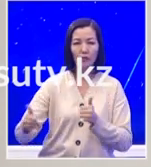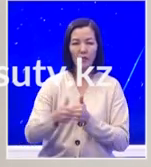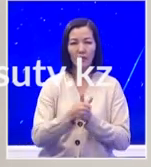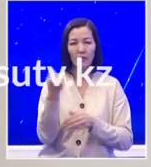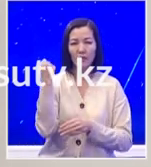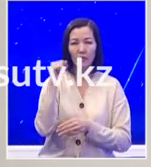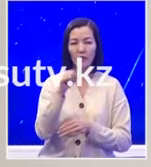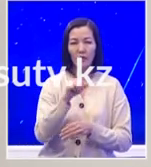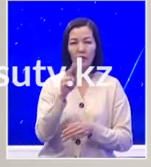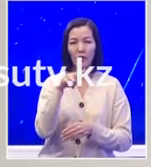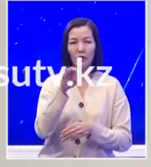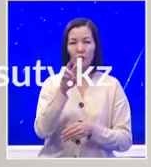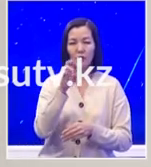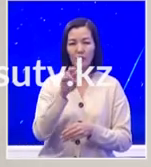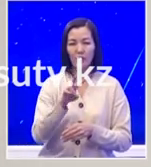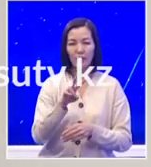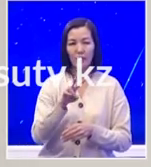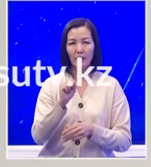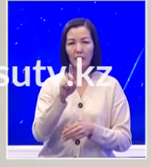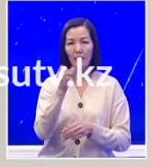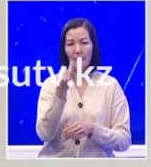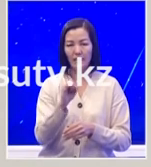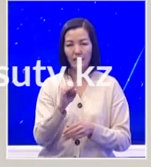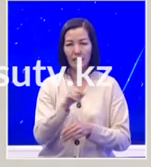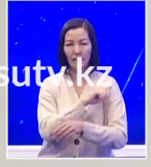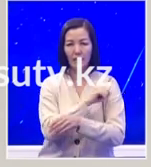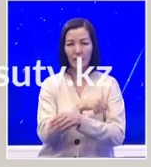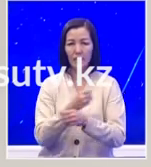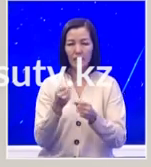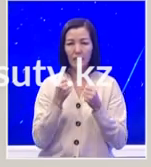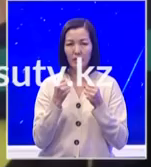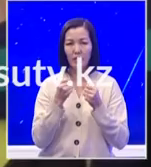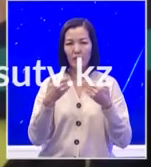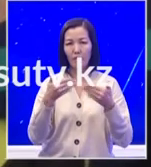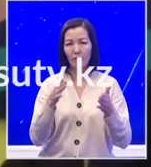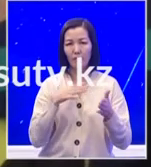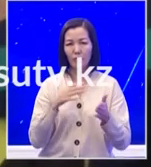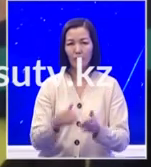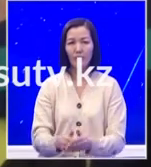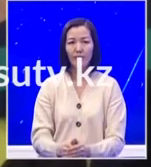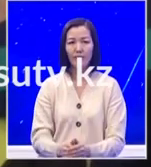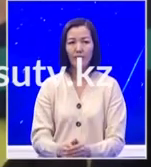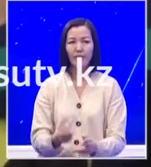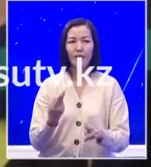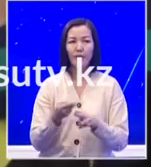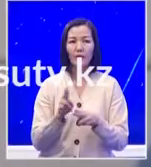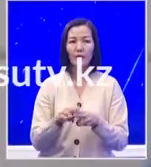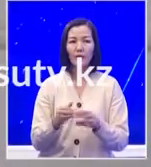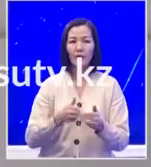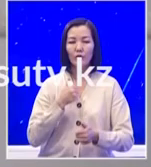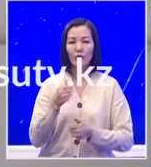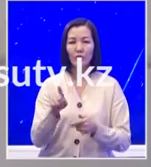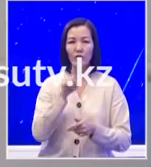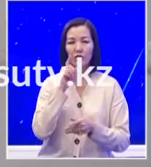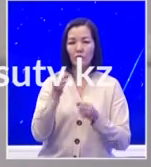чемпионы болған Досан Файбек, Ибрайым Фаблай секілді мықтыларымыз шынданып шыққан. Бұл жарыс жас боксшылар үшін аса